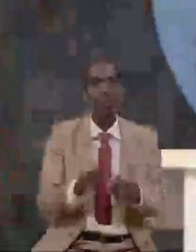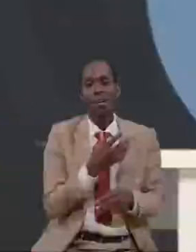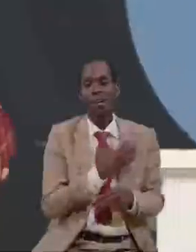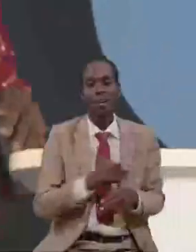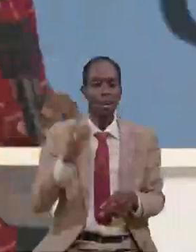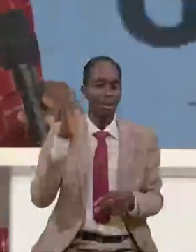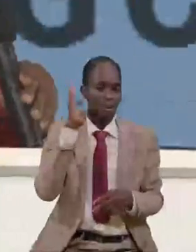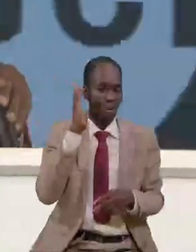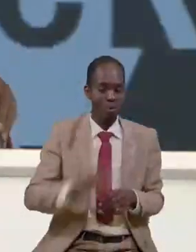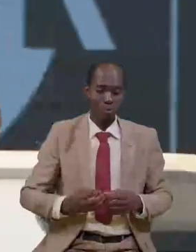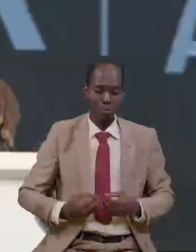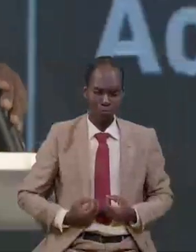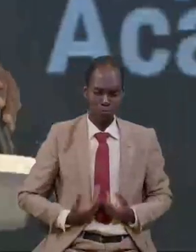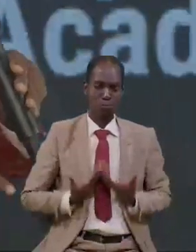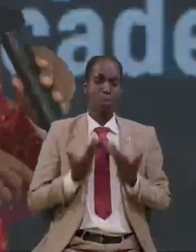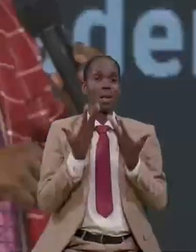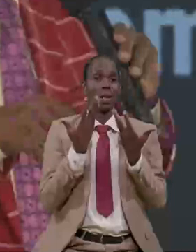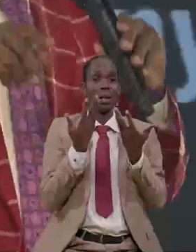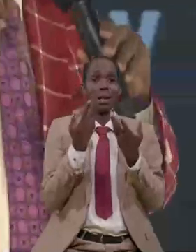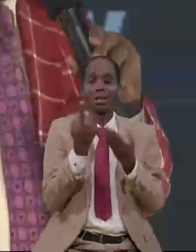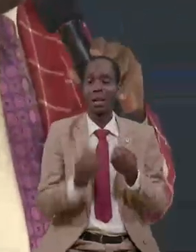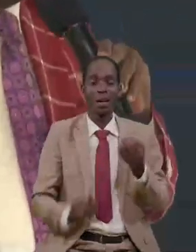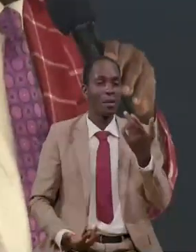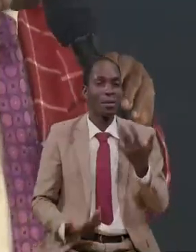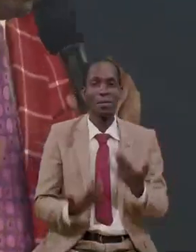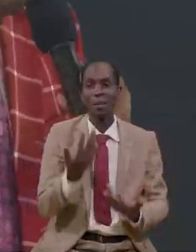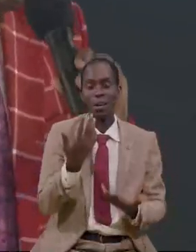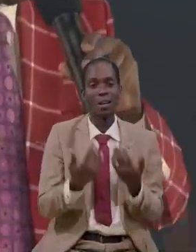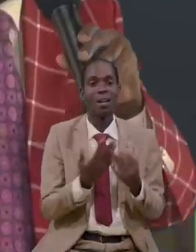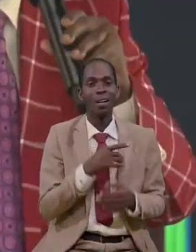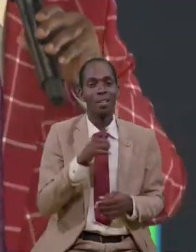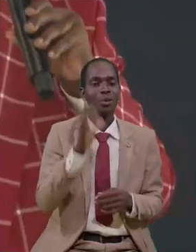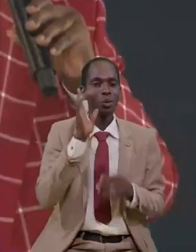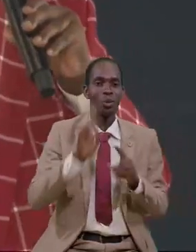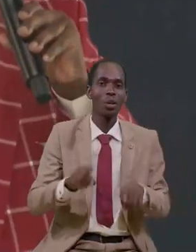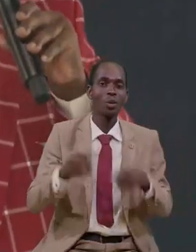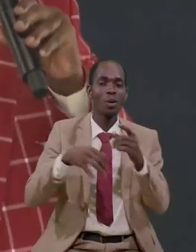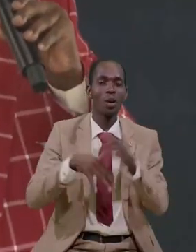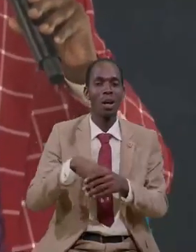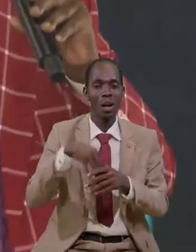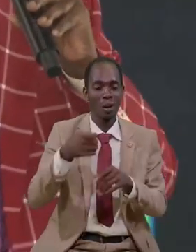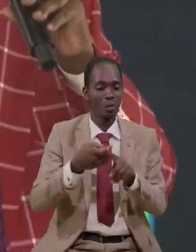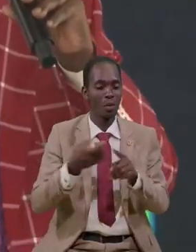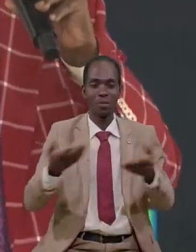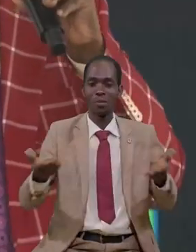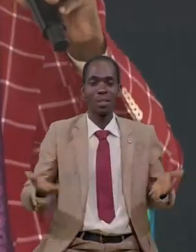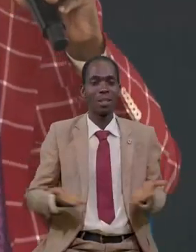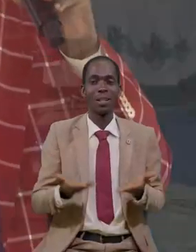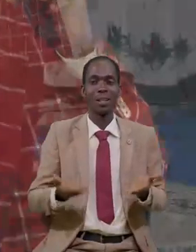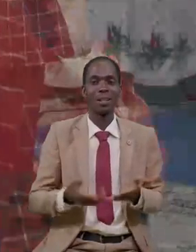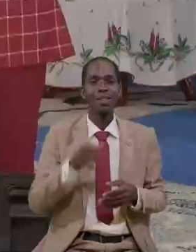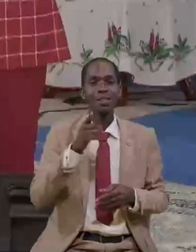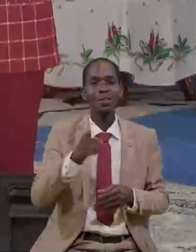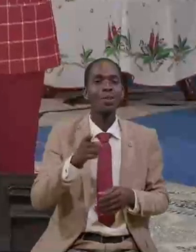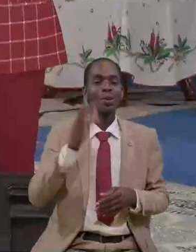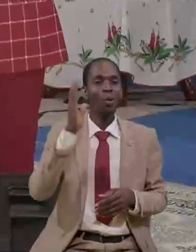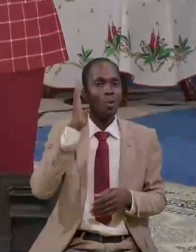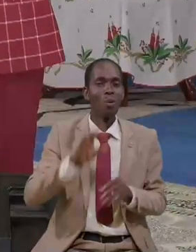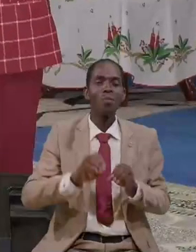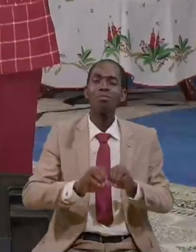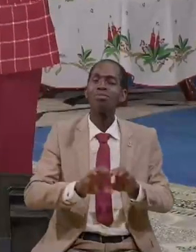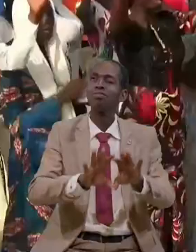Je vais allumer le feu. Je vais allumer le feu. Et tu sortiras de ce lieu. Et tu vas